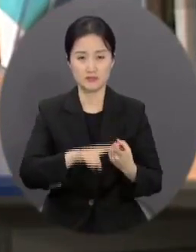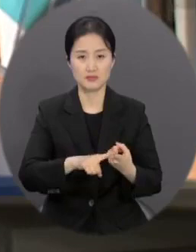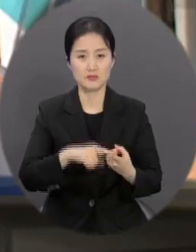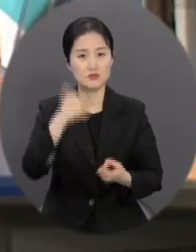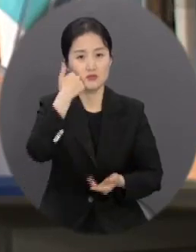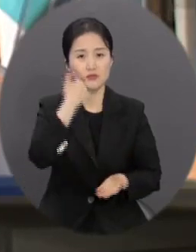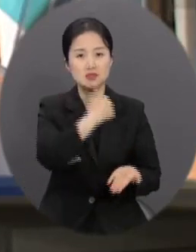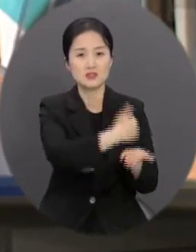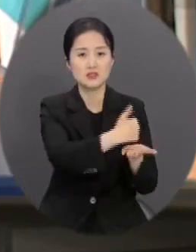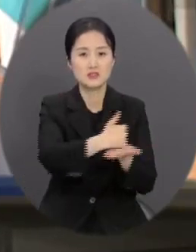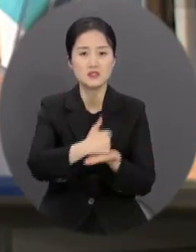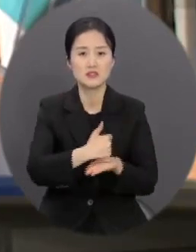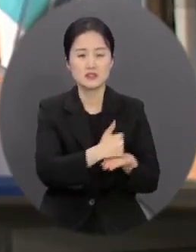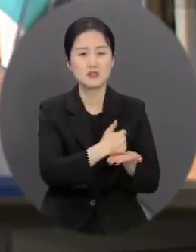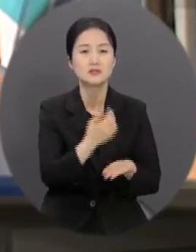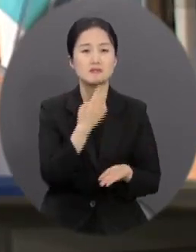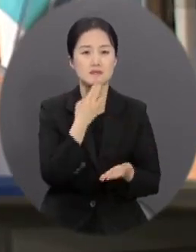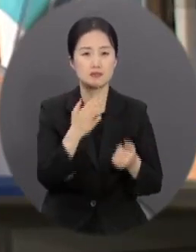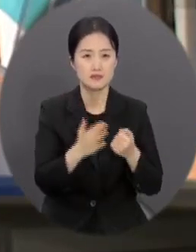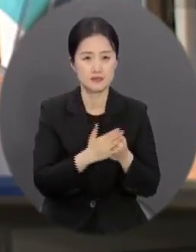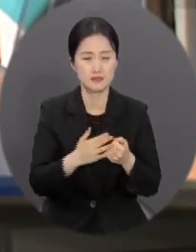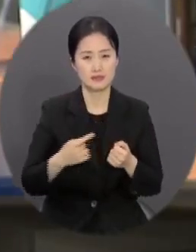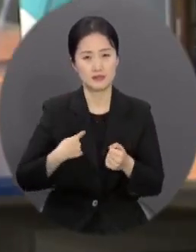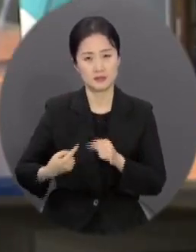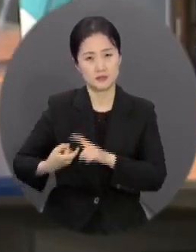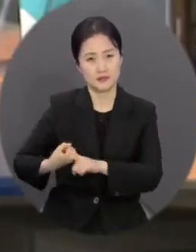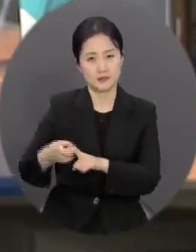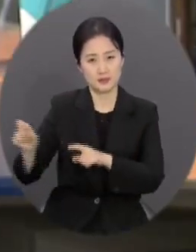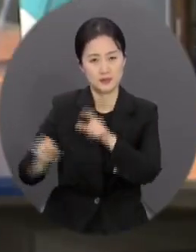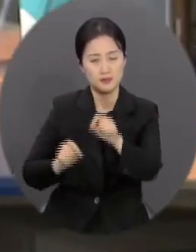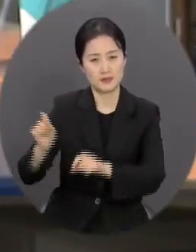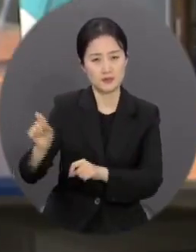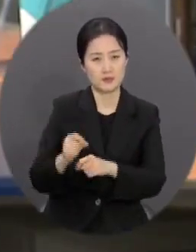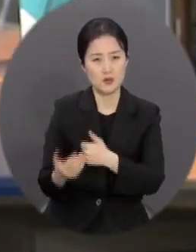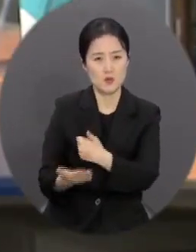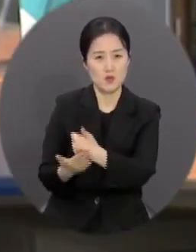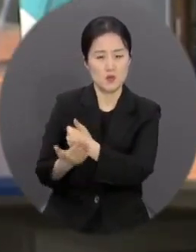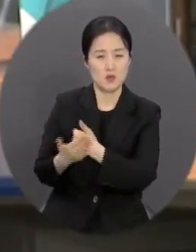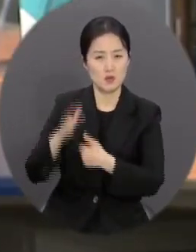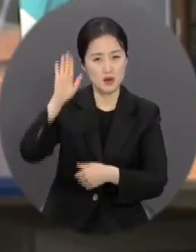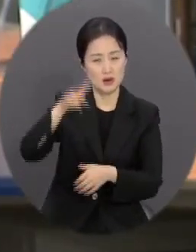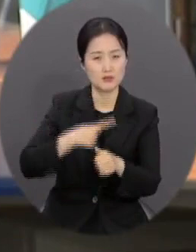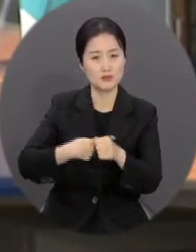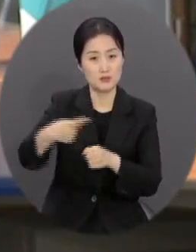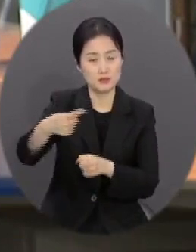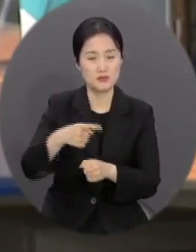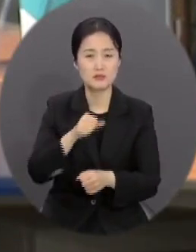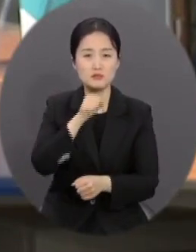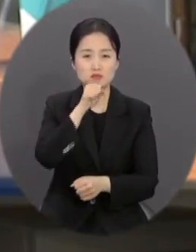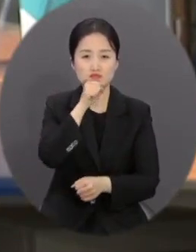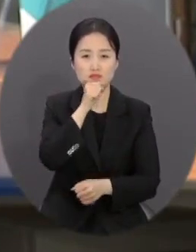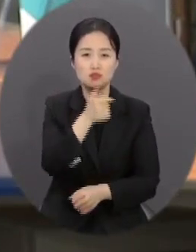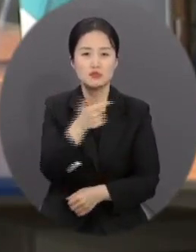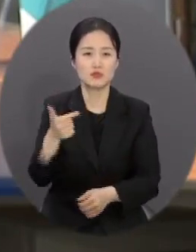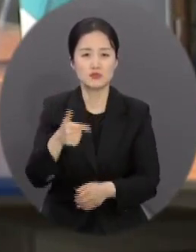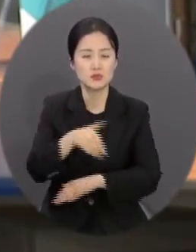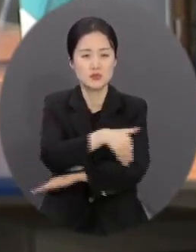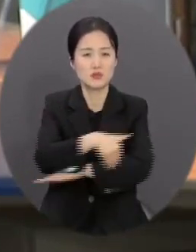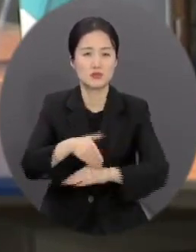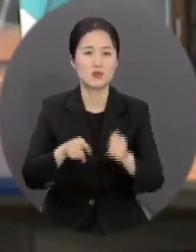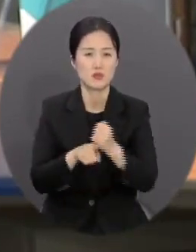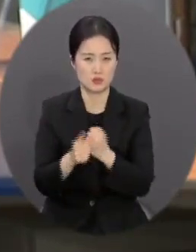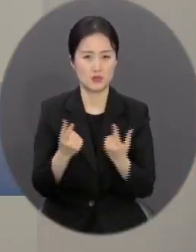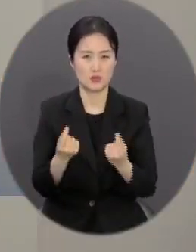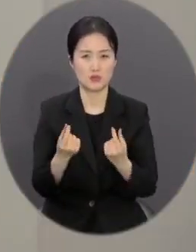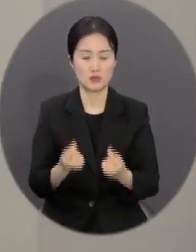이것을 사전에 방지하겠다는 취지도 상당히 좀 작용한 것 같고 이것은 본인들만 정치를 하겠다고 독점을 하겠다는 의도라고밖에